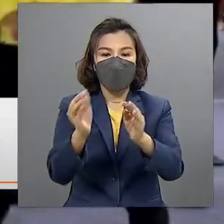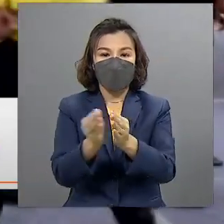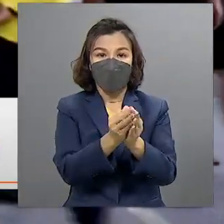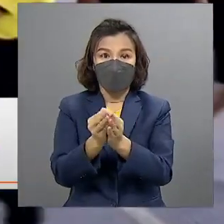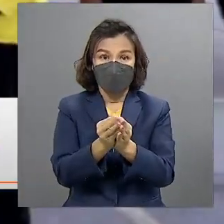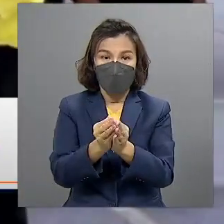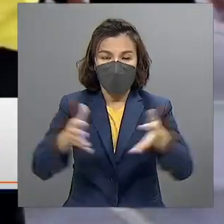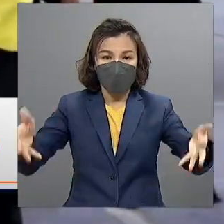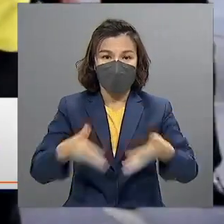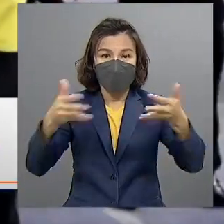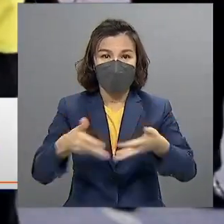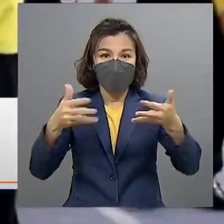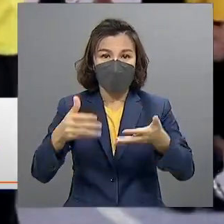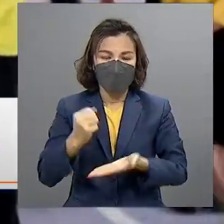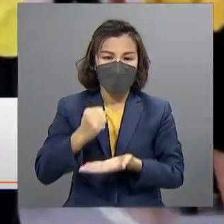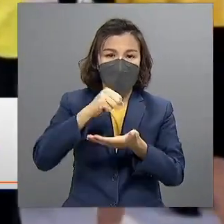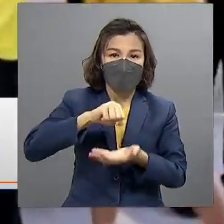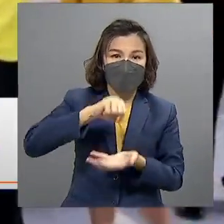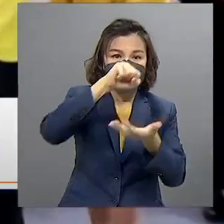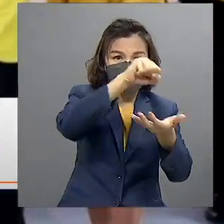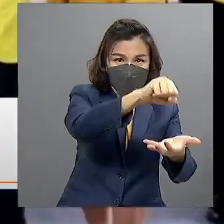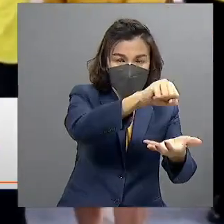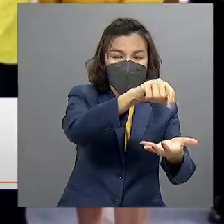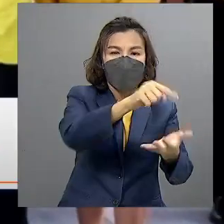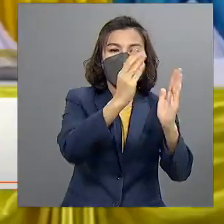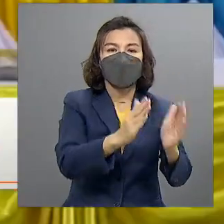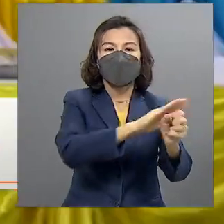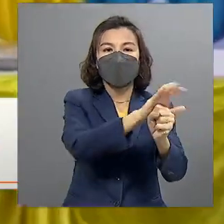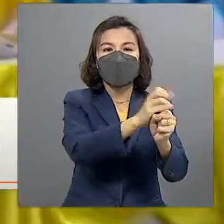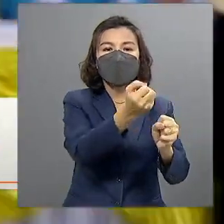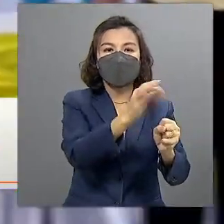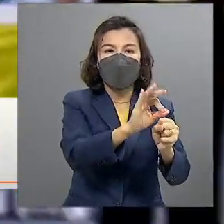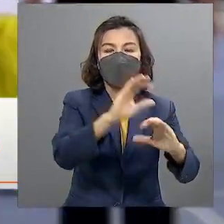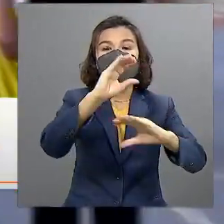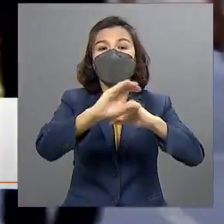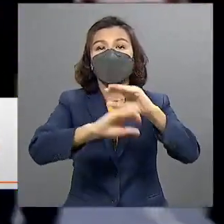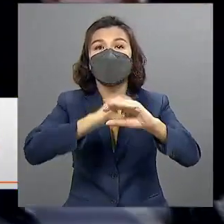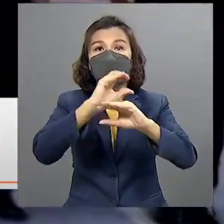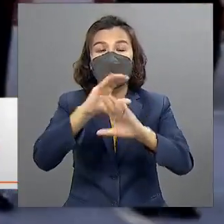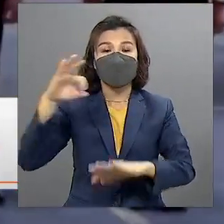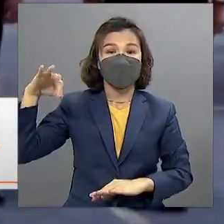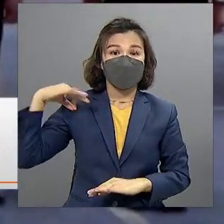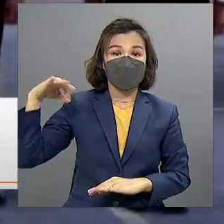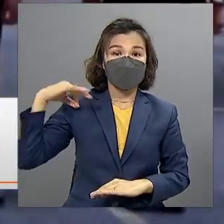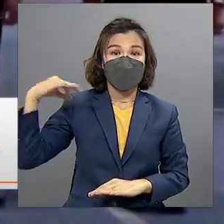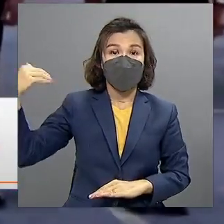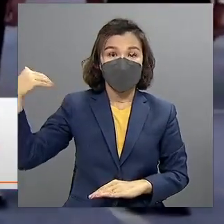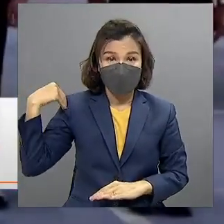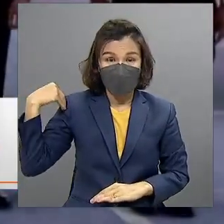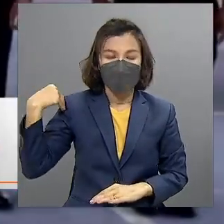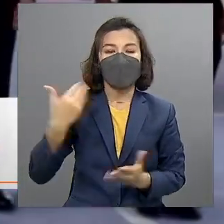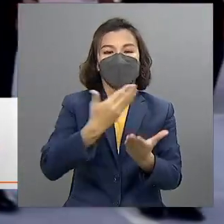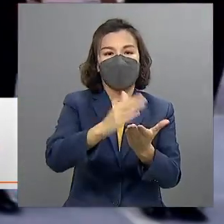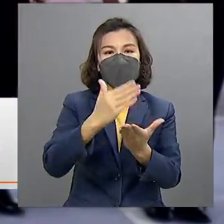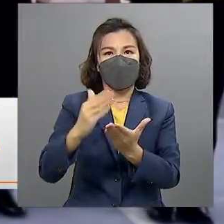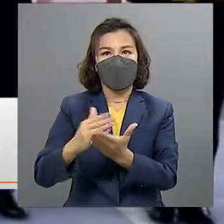-19ภายใต้กิจกรรมจิตอาสามีแล้วแบ่งปันที่โรงยิมเนเซียมเทศบาลตำบลบ้านฉางอำเภอบ้านฉ